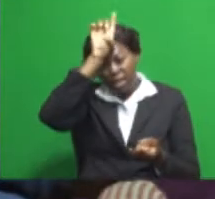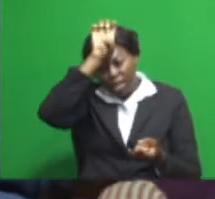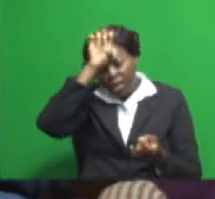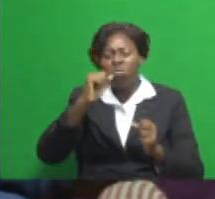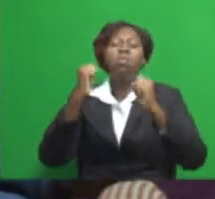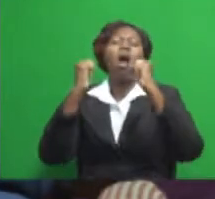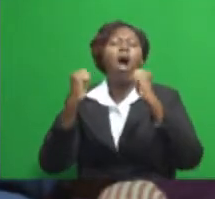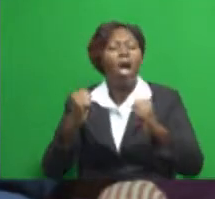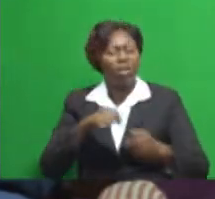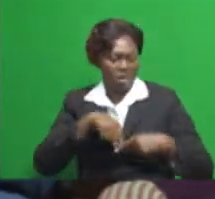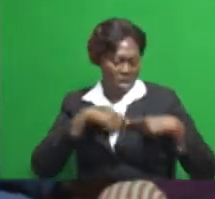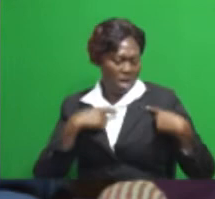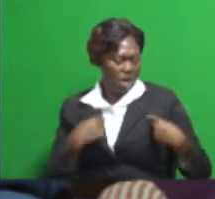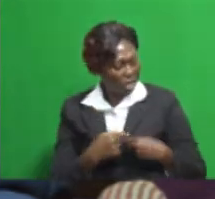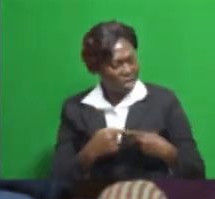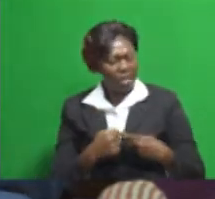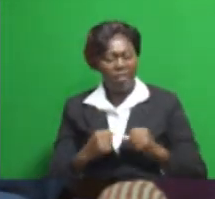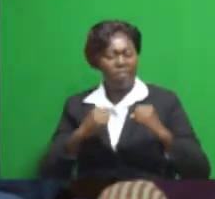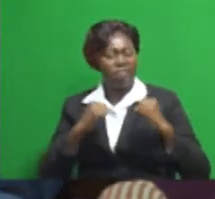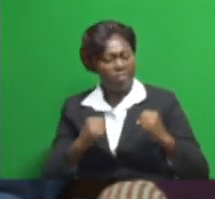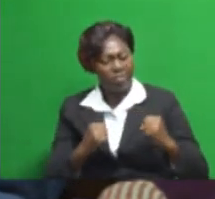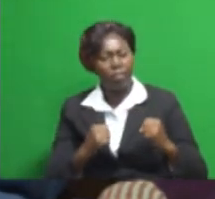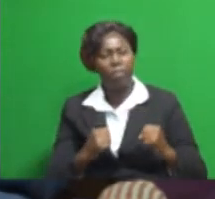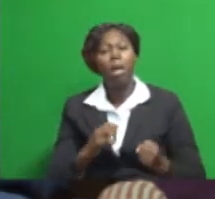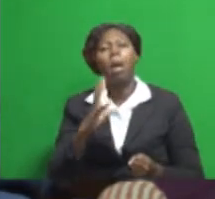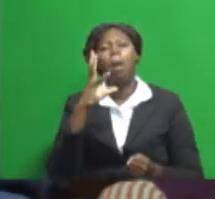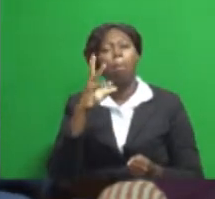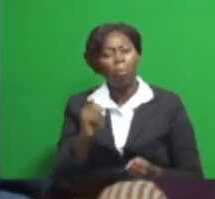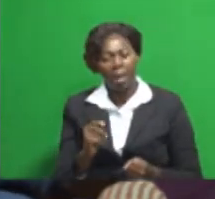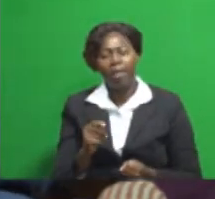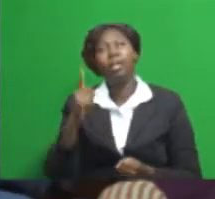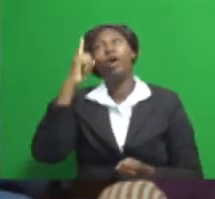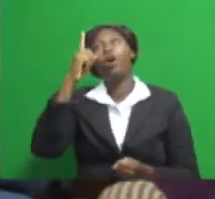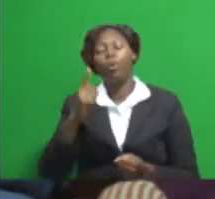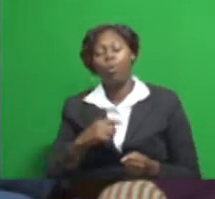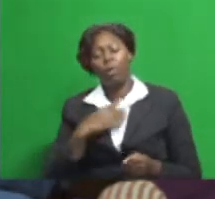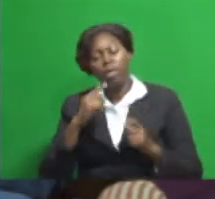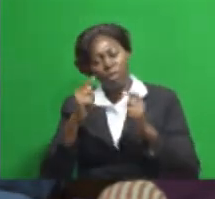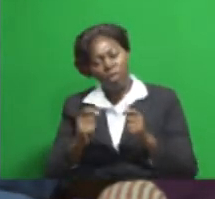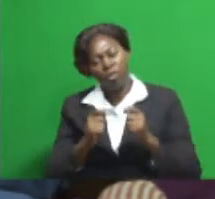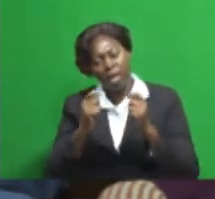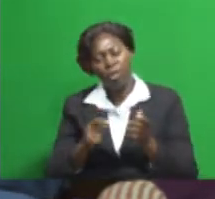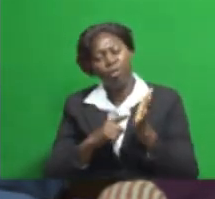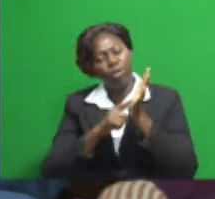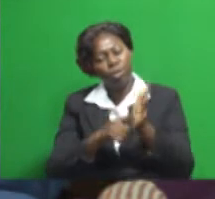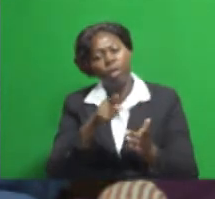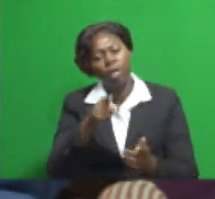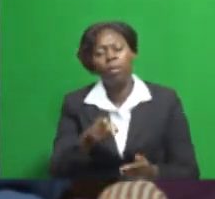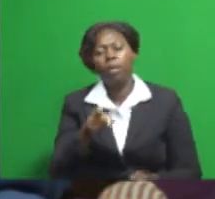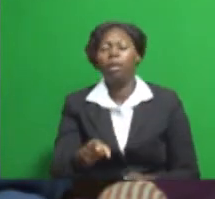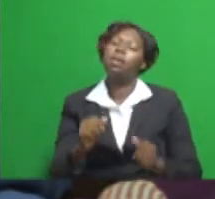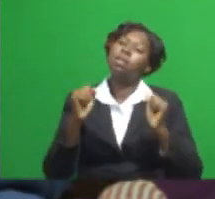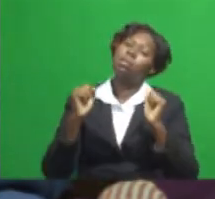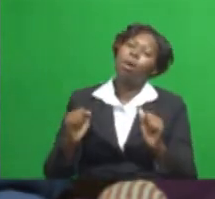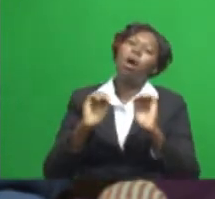mpena utindinani. Utindinani. Wakambutumira matafi. Mfurai kambuita ropa. Akambutumira inda. Kukaita mamota. Kukaita